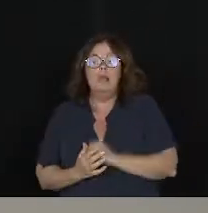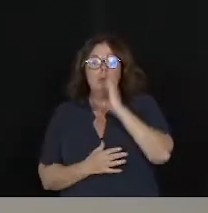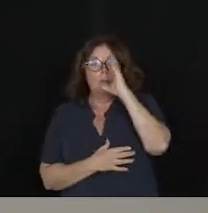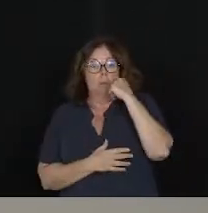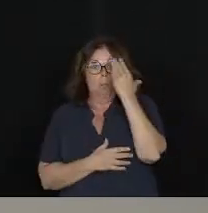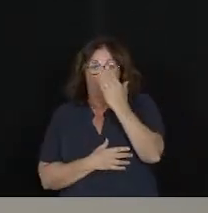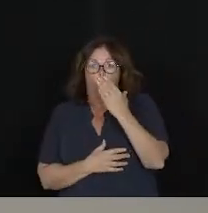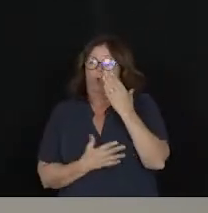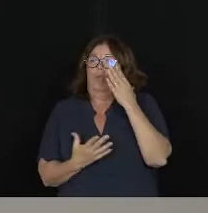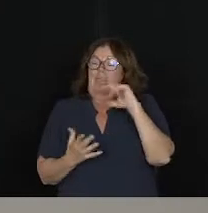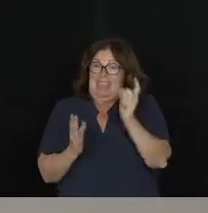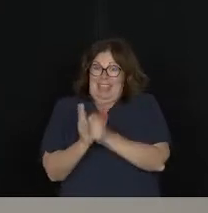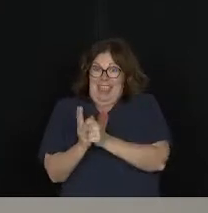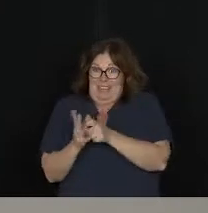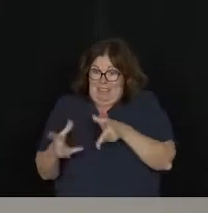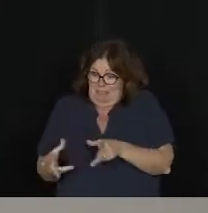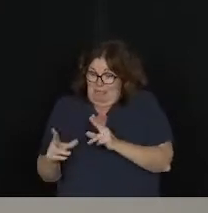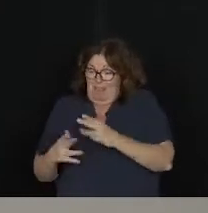place un grand récit